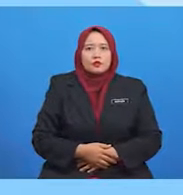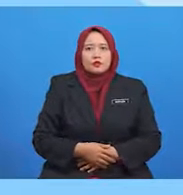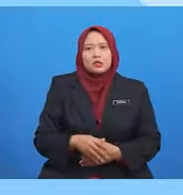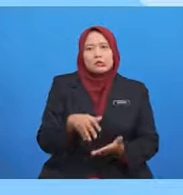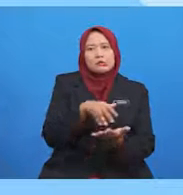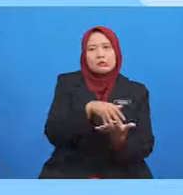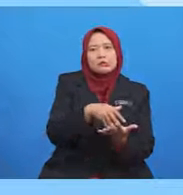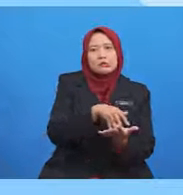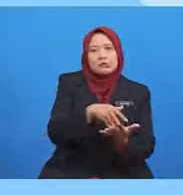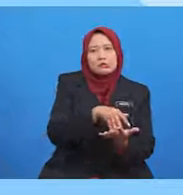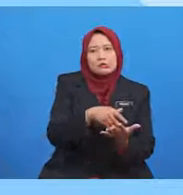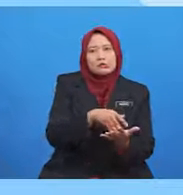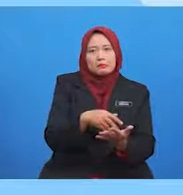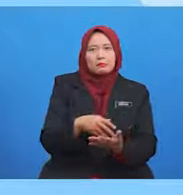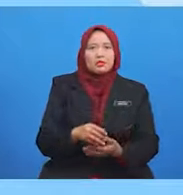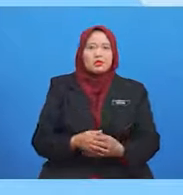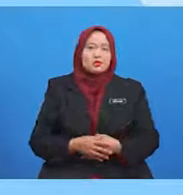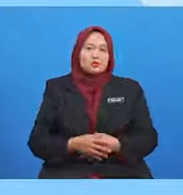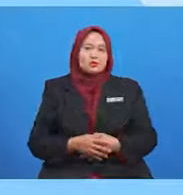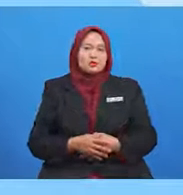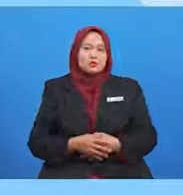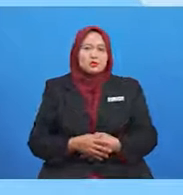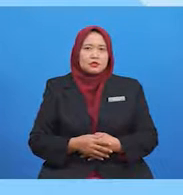dengan memancarkan sinaran radioaktif.